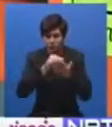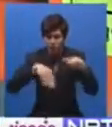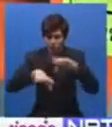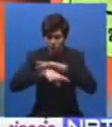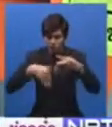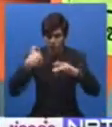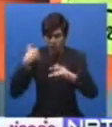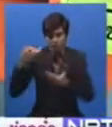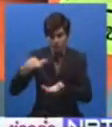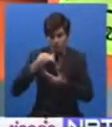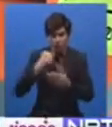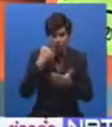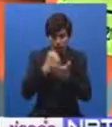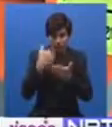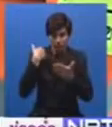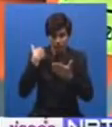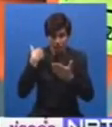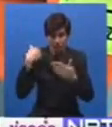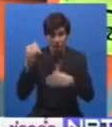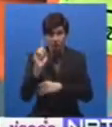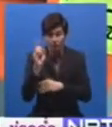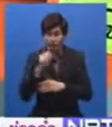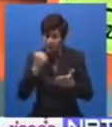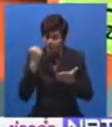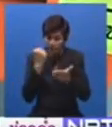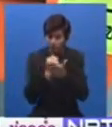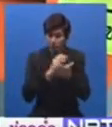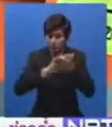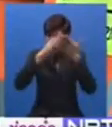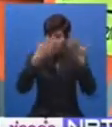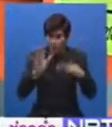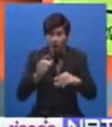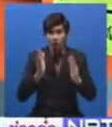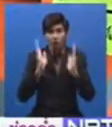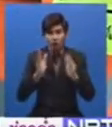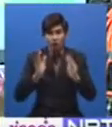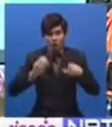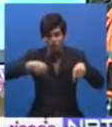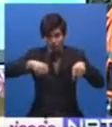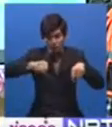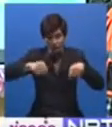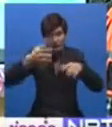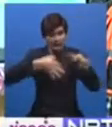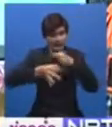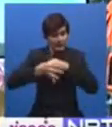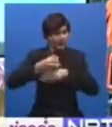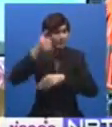นเมื่อเสร็จสมบูรณ์แล้วผู้อื่นจะไม่สามารถขับรถจักรยานยนต์สาธารณะแทนกันได้